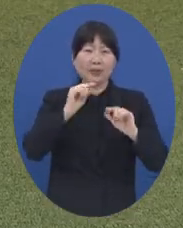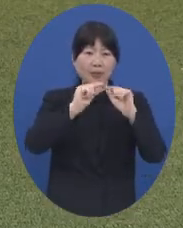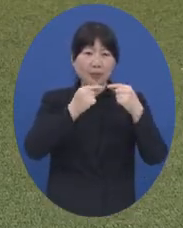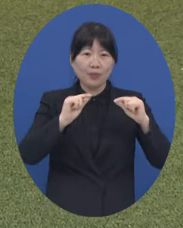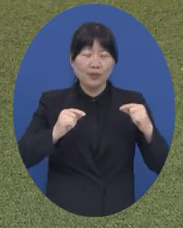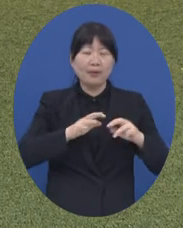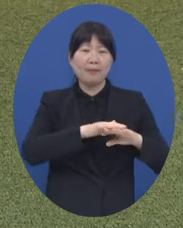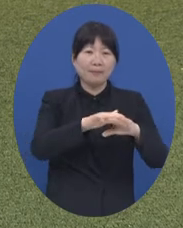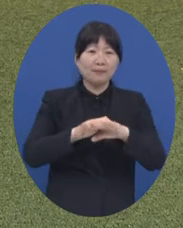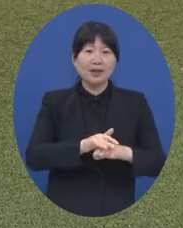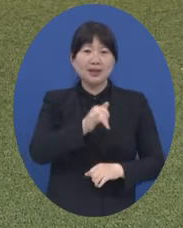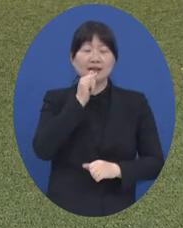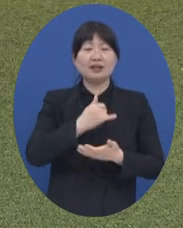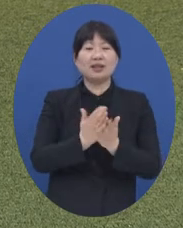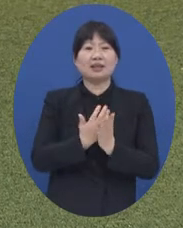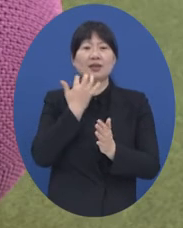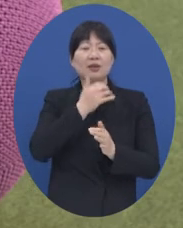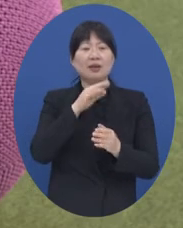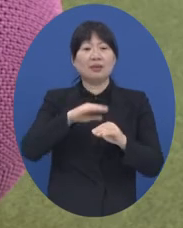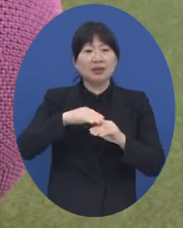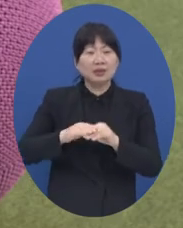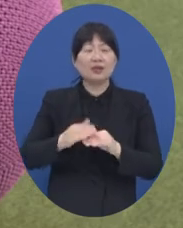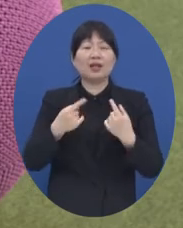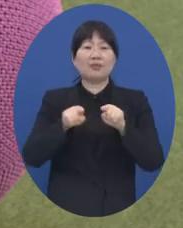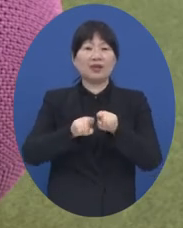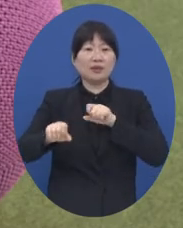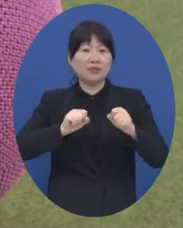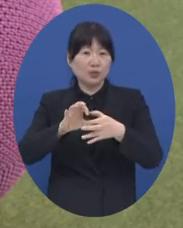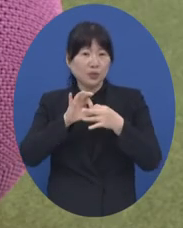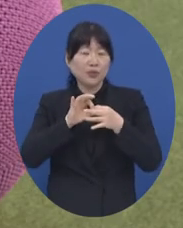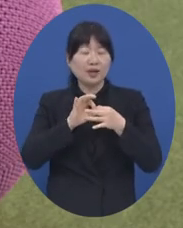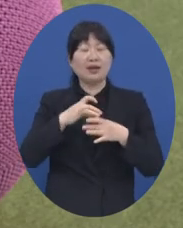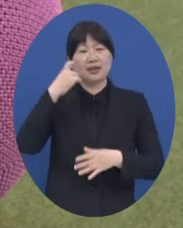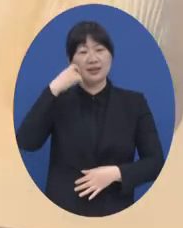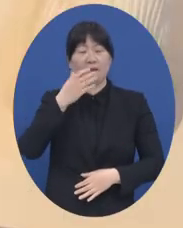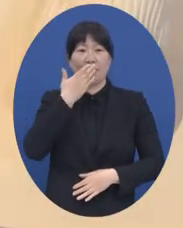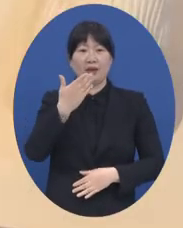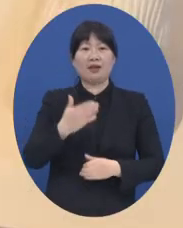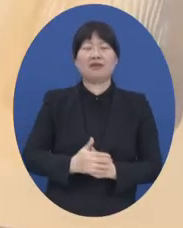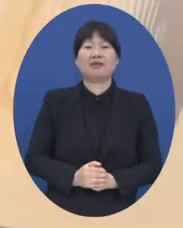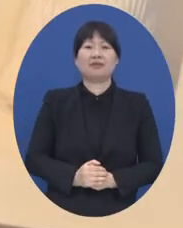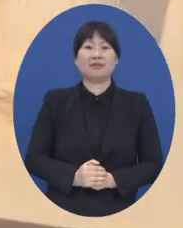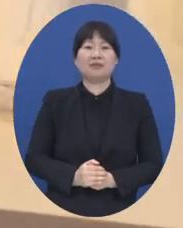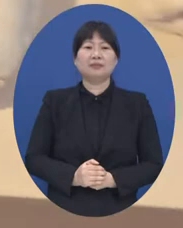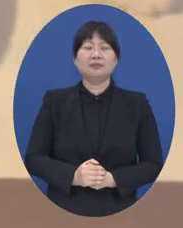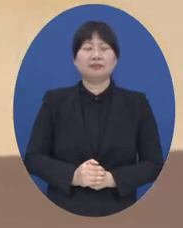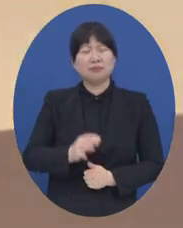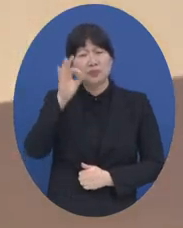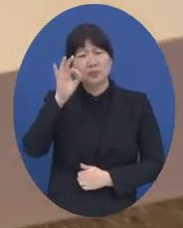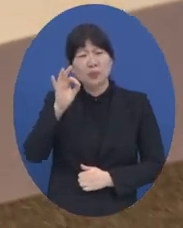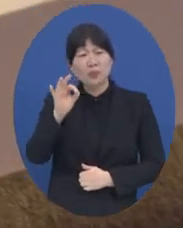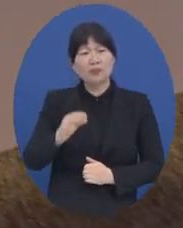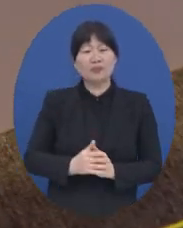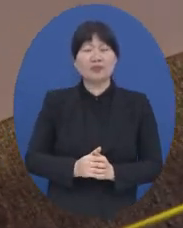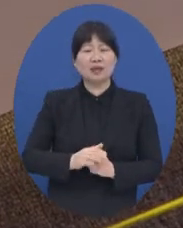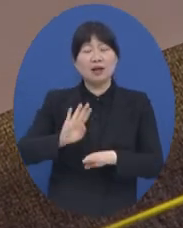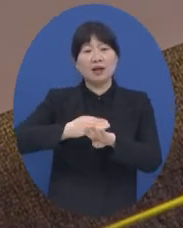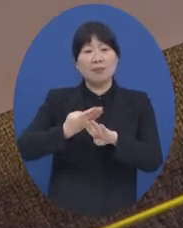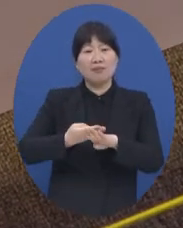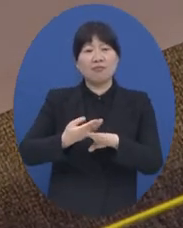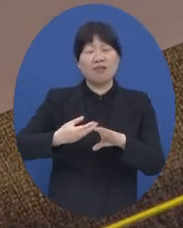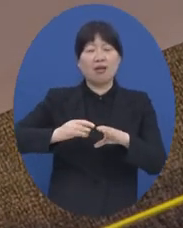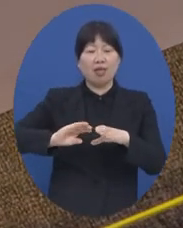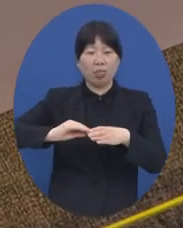작품은 다양한 색을 만지고 함께 움직이면서 작품을 느낄 수 있습니다. 보기엔 양말을 말아놓은 것 같은 이